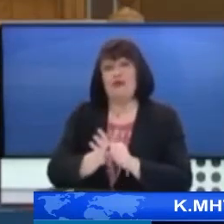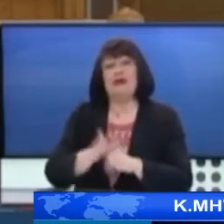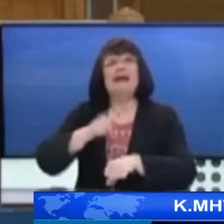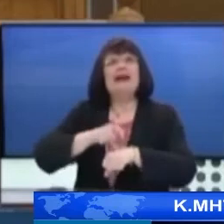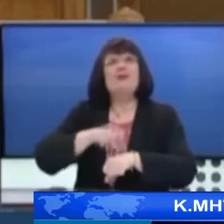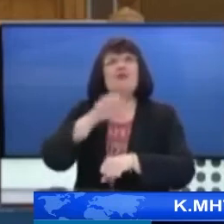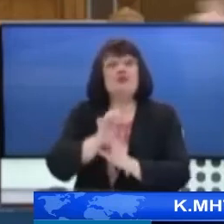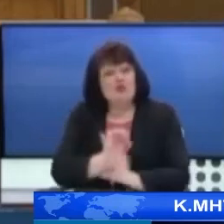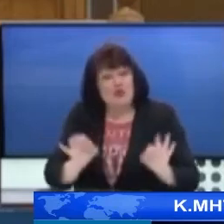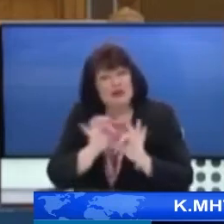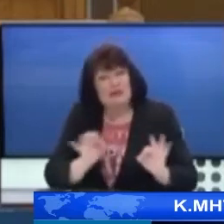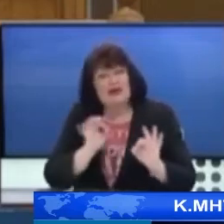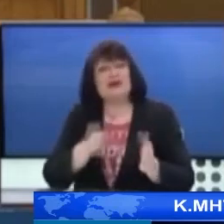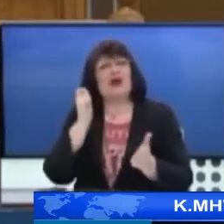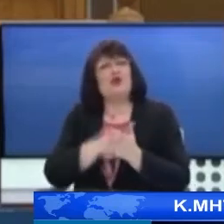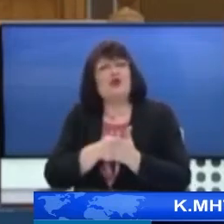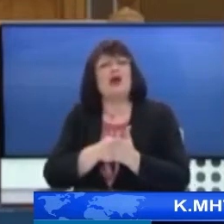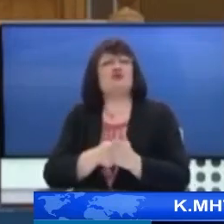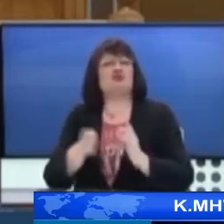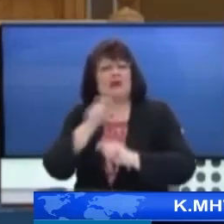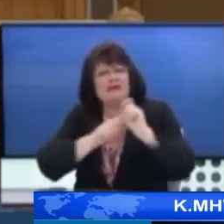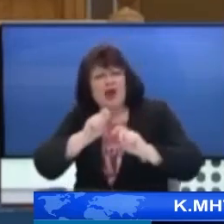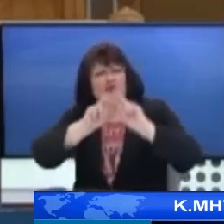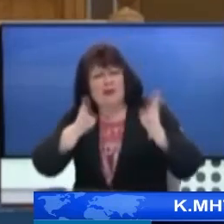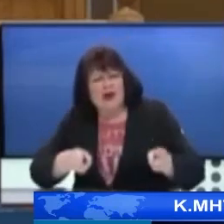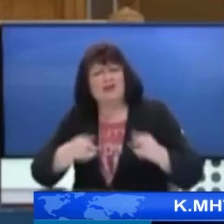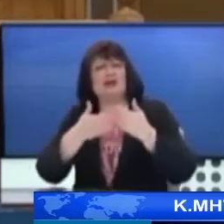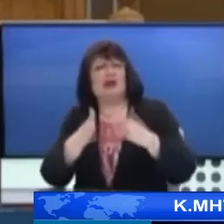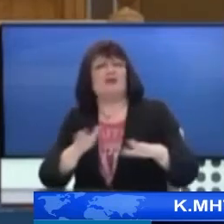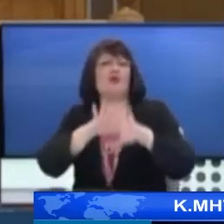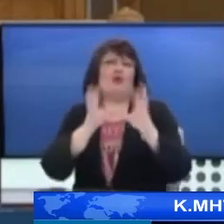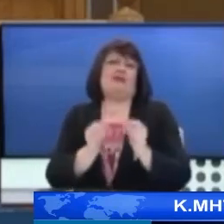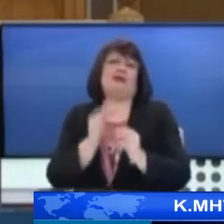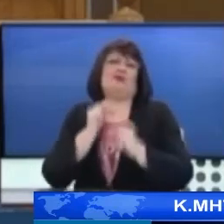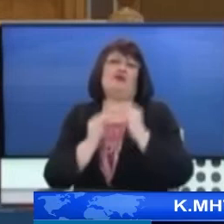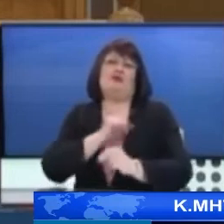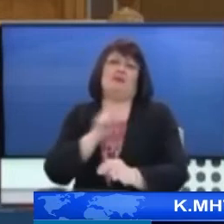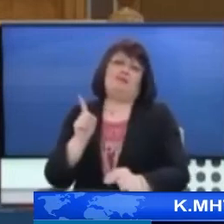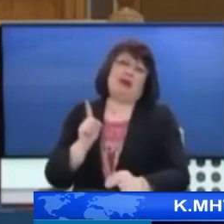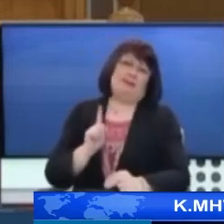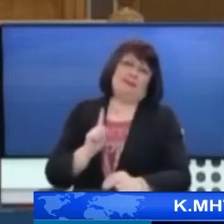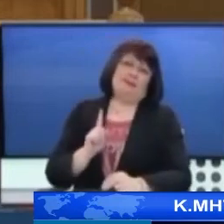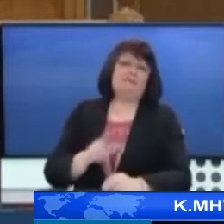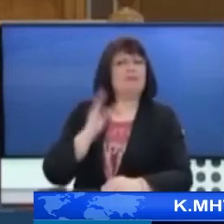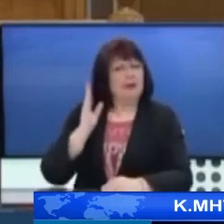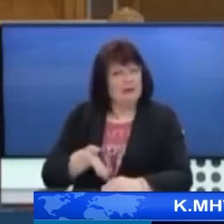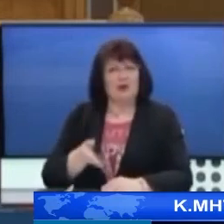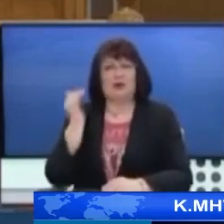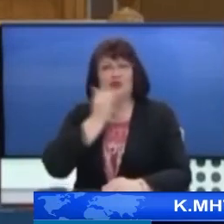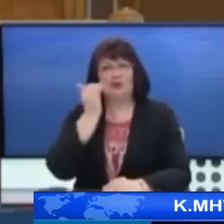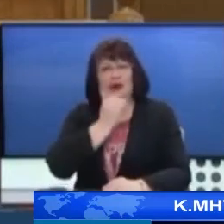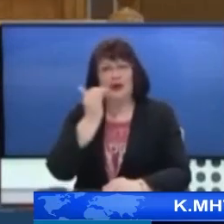προφτάσει οι επιχειρηματίες να προετοιμαστούν, να έχουν αγοράσει τις πρώτες ύλες, έτσι ώστε να μην έχουν πρόβλημα στο κεφάλαιο κίνησης για να